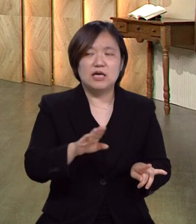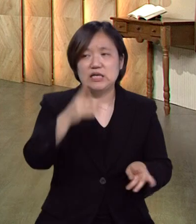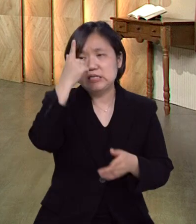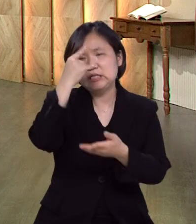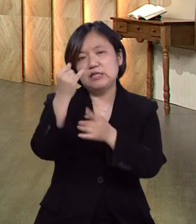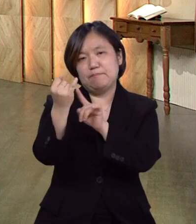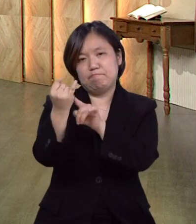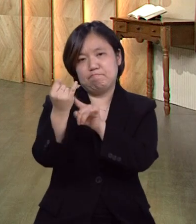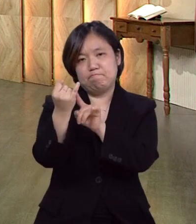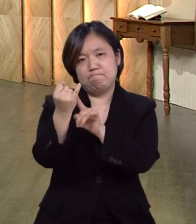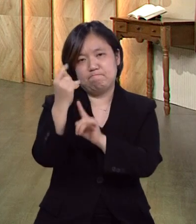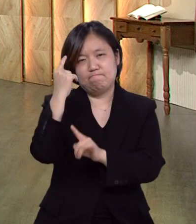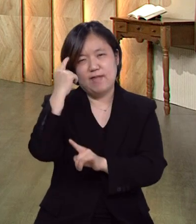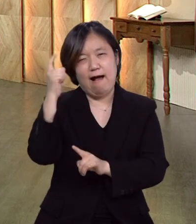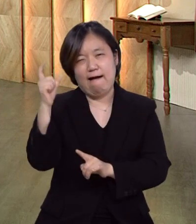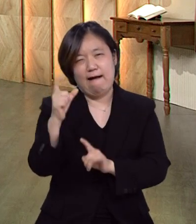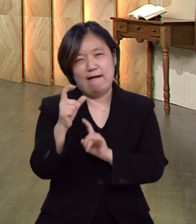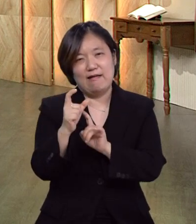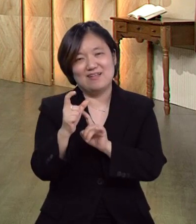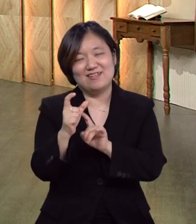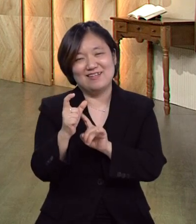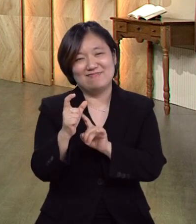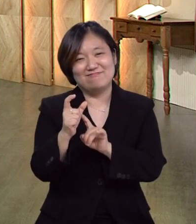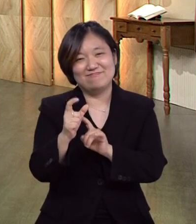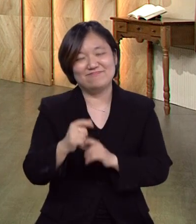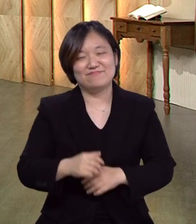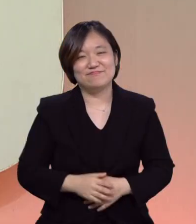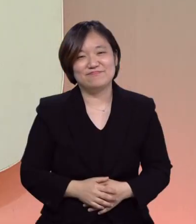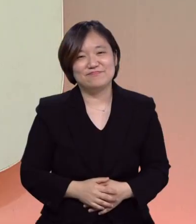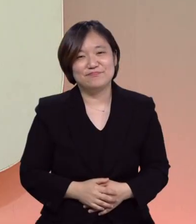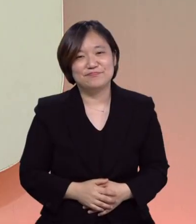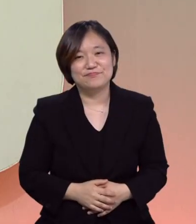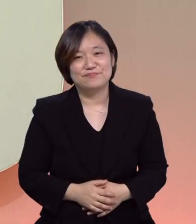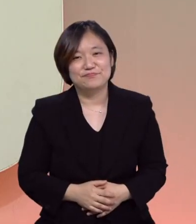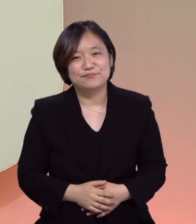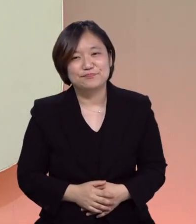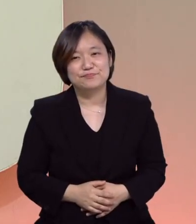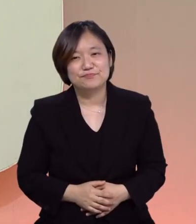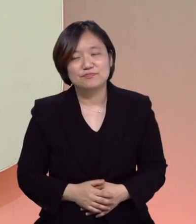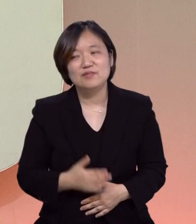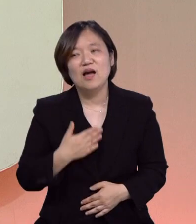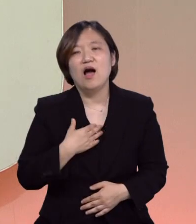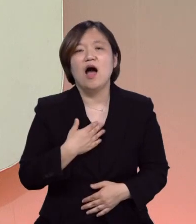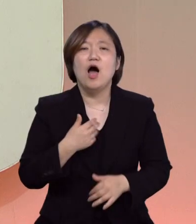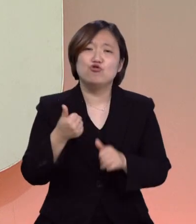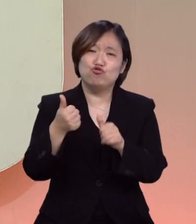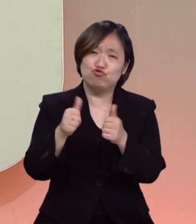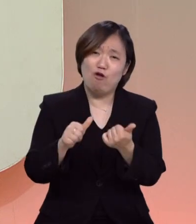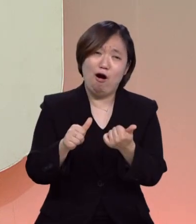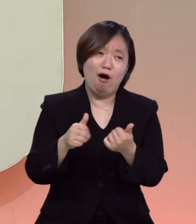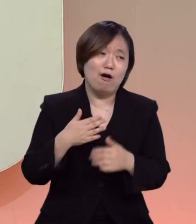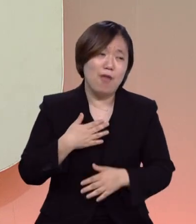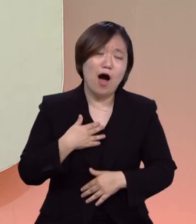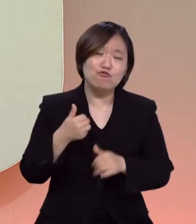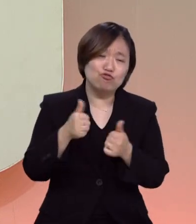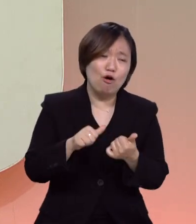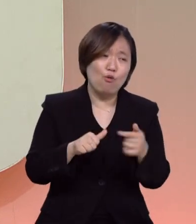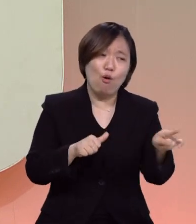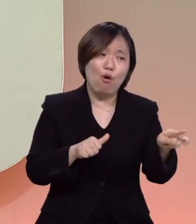같아요 뭘 그렇다고 따라하라는 얘기는 아닙니다 여러분 내가 죽을 때 죽더라도